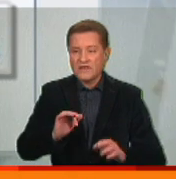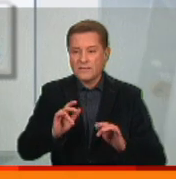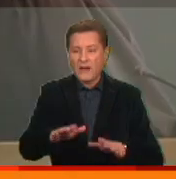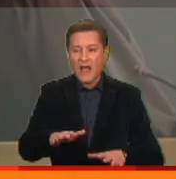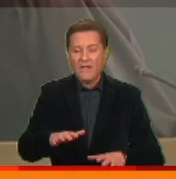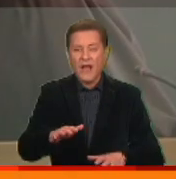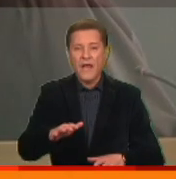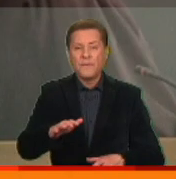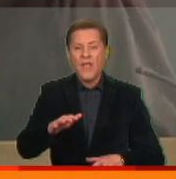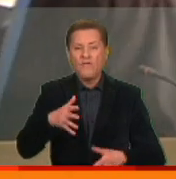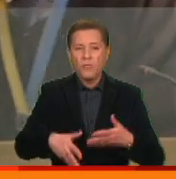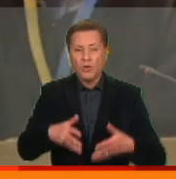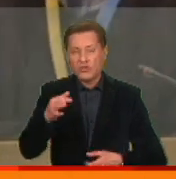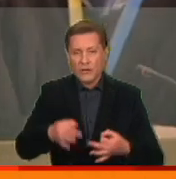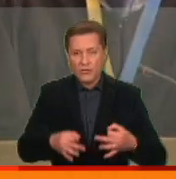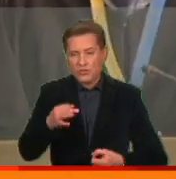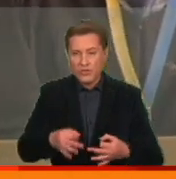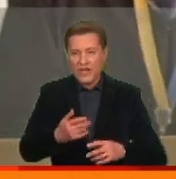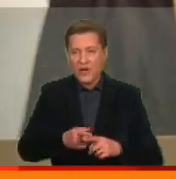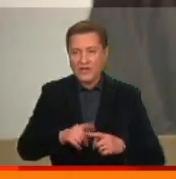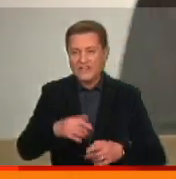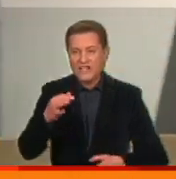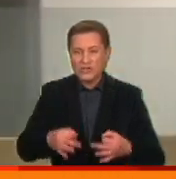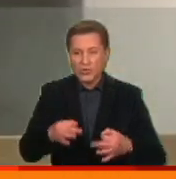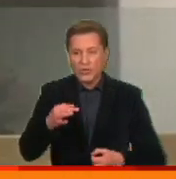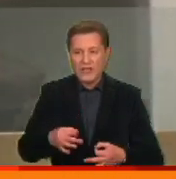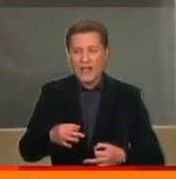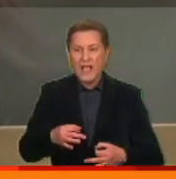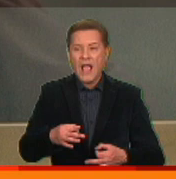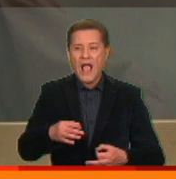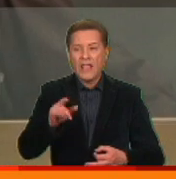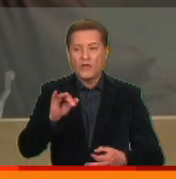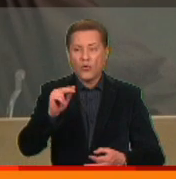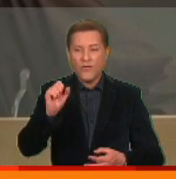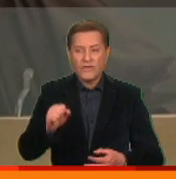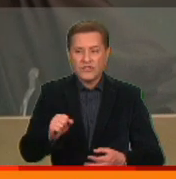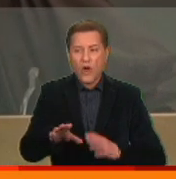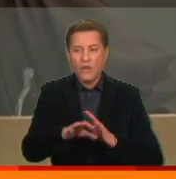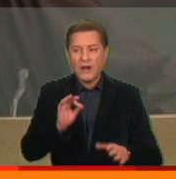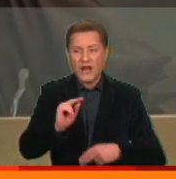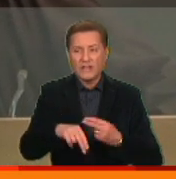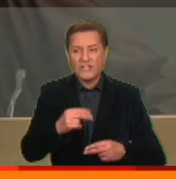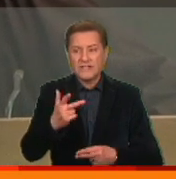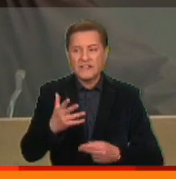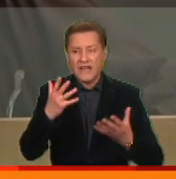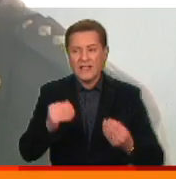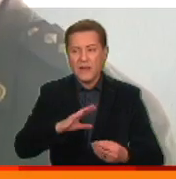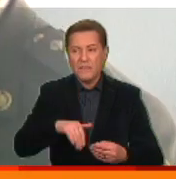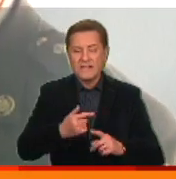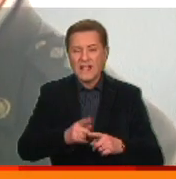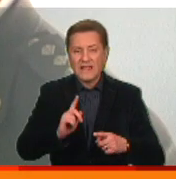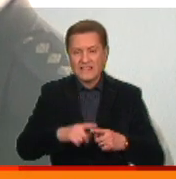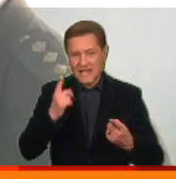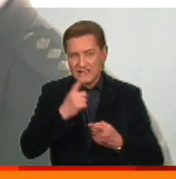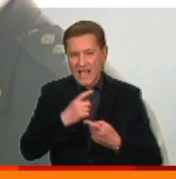Оболонському суді. Саме ці судді тепер справді судять Януковича, але система їх обрала лише через 3 дні після цих заяв.